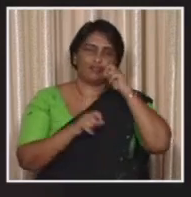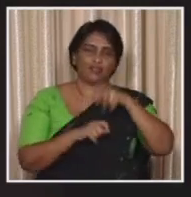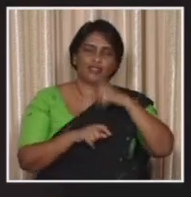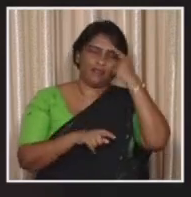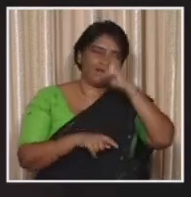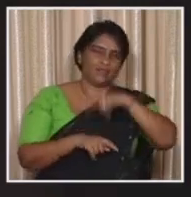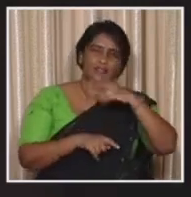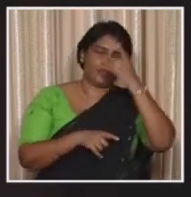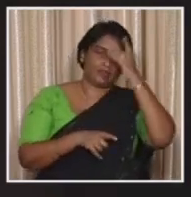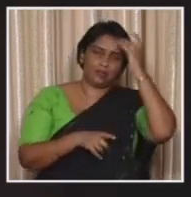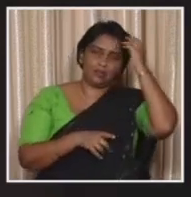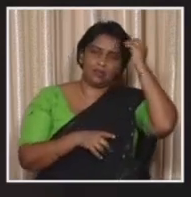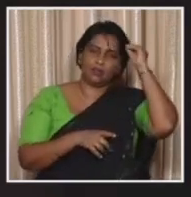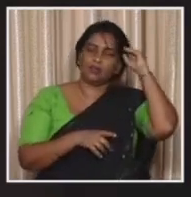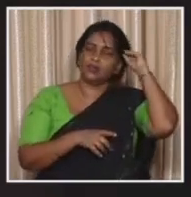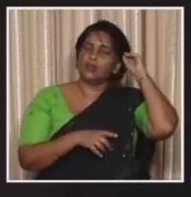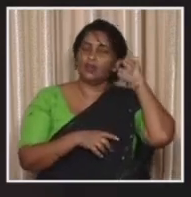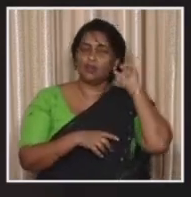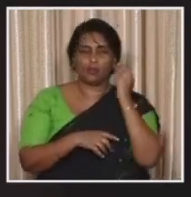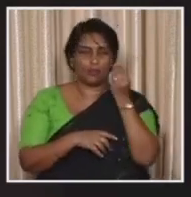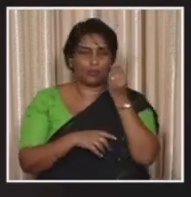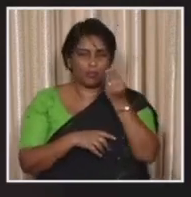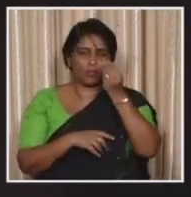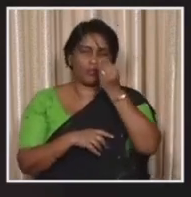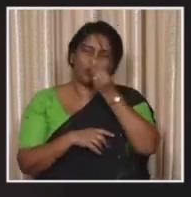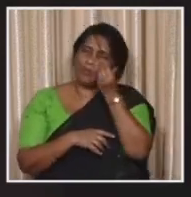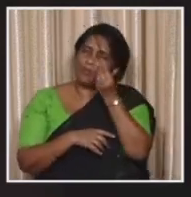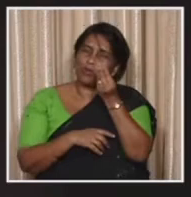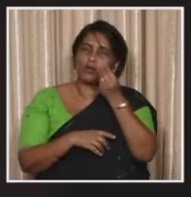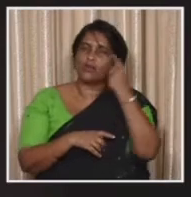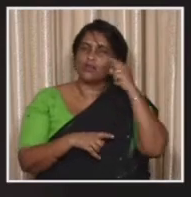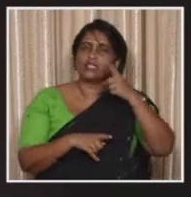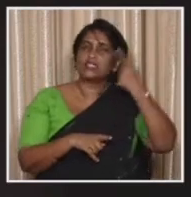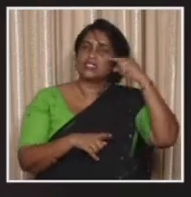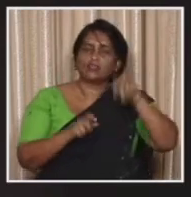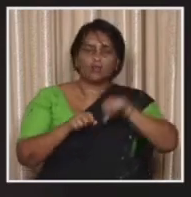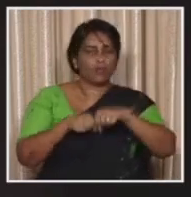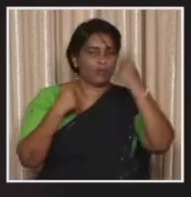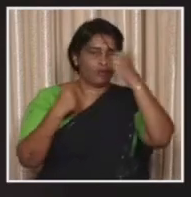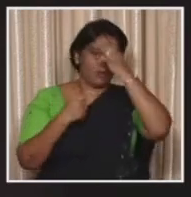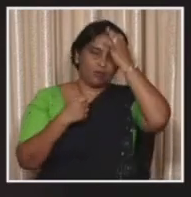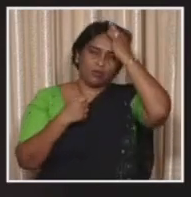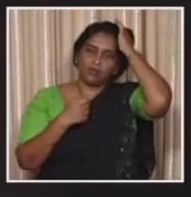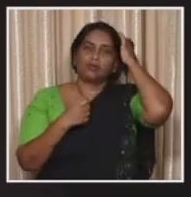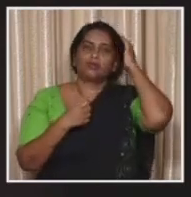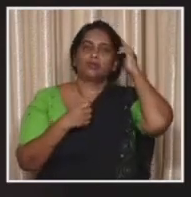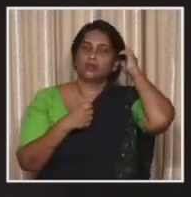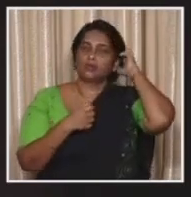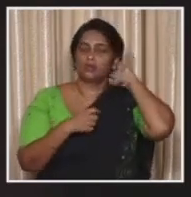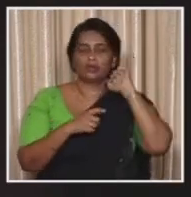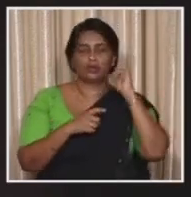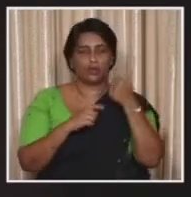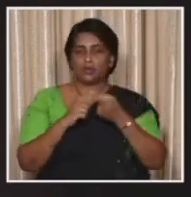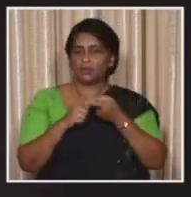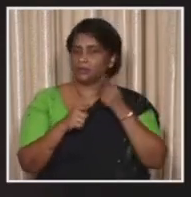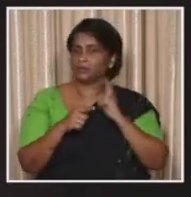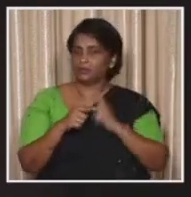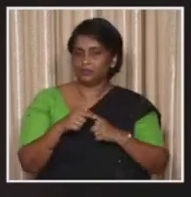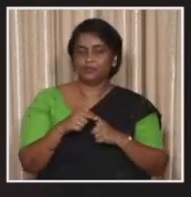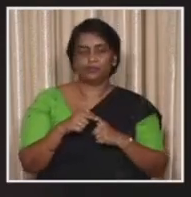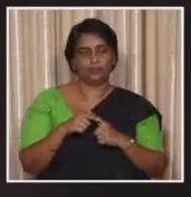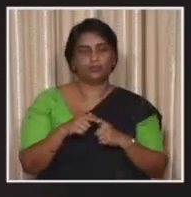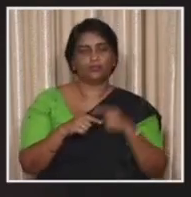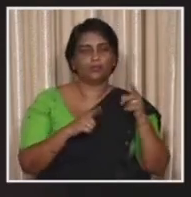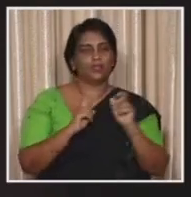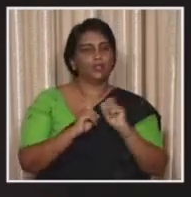ඉවරයි. පොඩිම හරි තැනක අවම විශ්වාසයක් තිබුණා, ඒකත් ඊයේ බිඳිලා ගියා. ඒකට හොඳ උදාහරණයක් ගන්න.